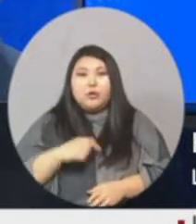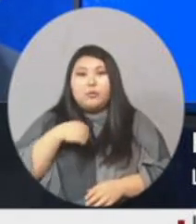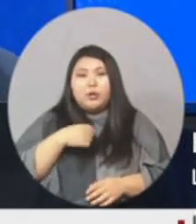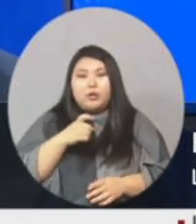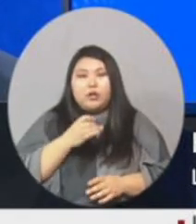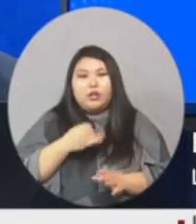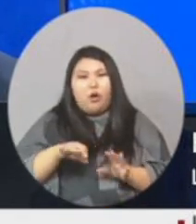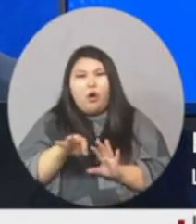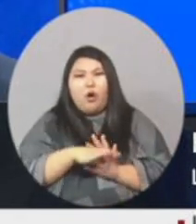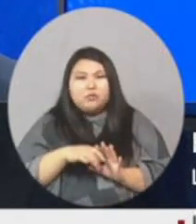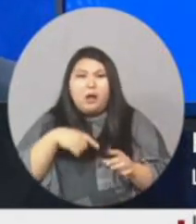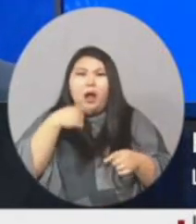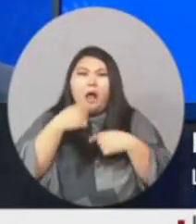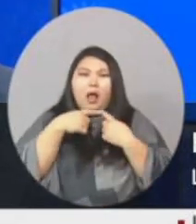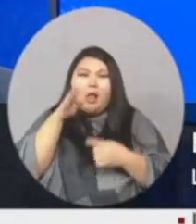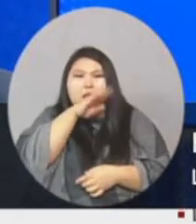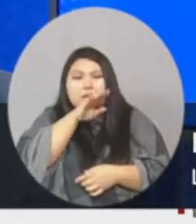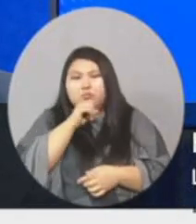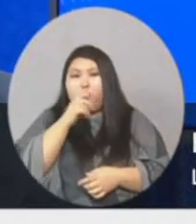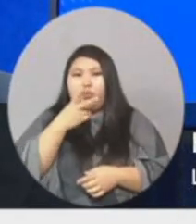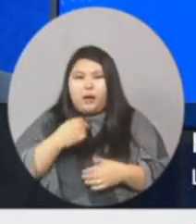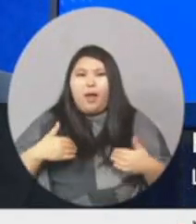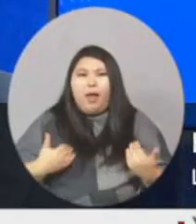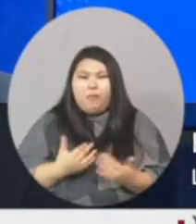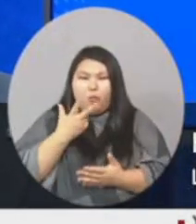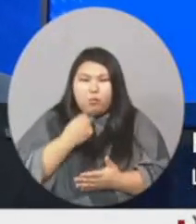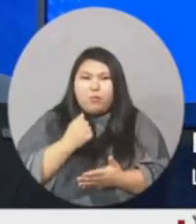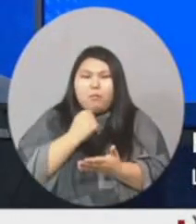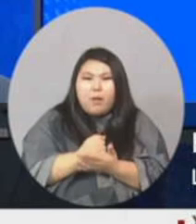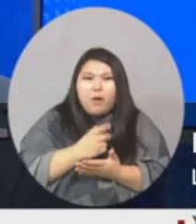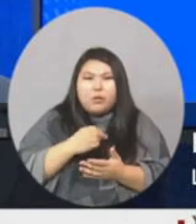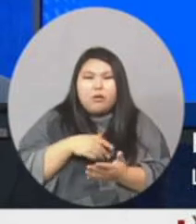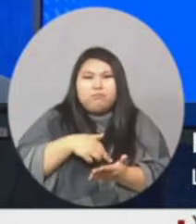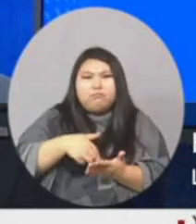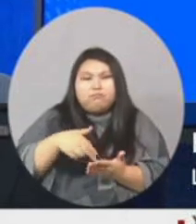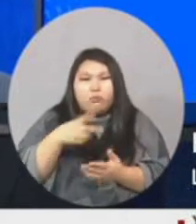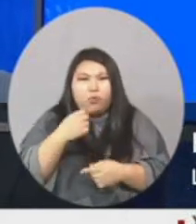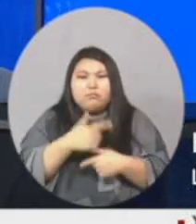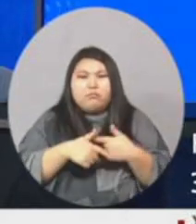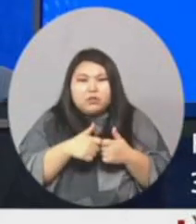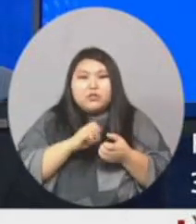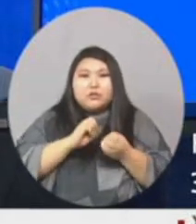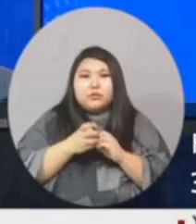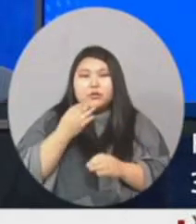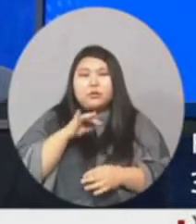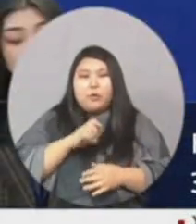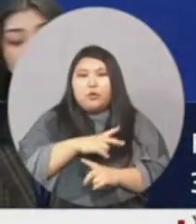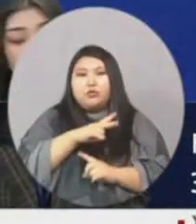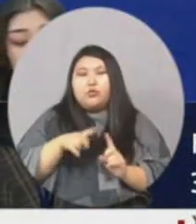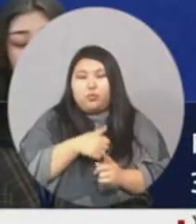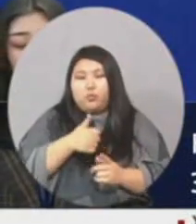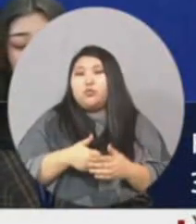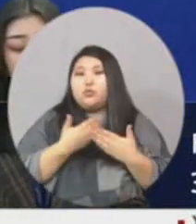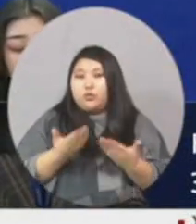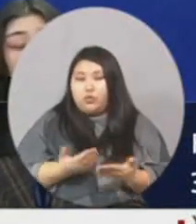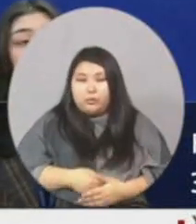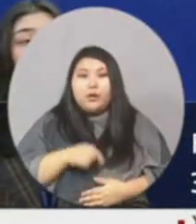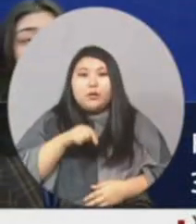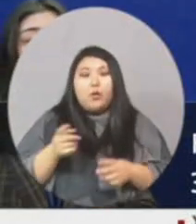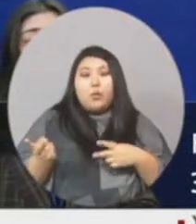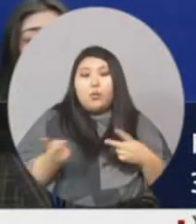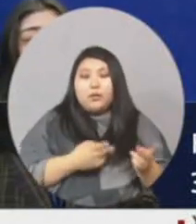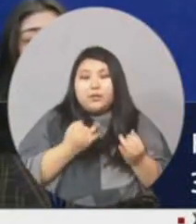хий хоосон яриа биш амьдрал дээр ажил хэрэг болгосон ийм одоо нөхцөл болцоог бол бүрдүүлж өгнө. Энэ